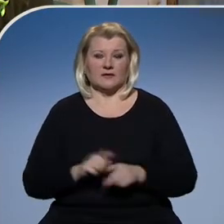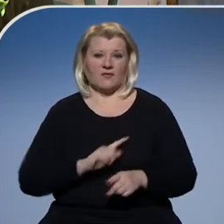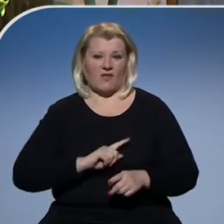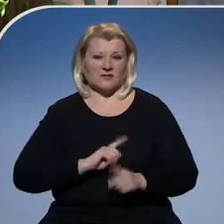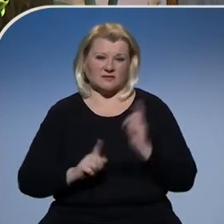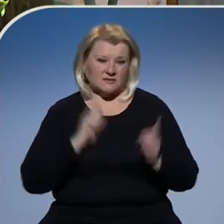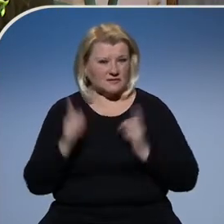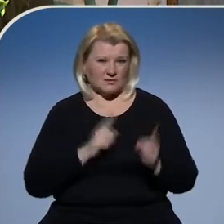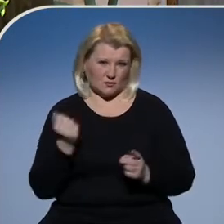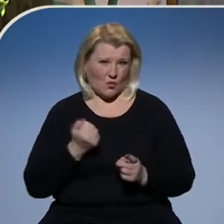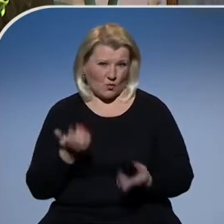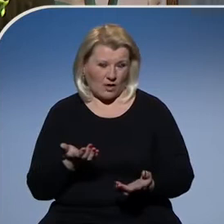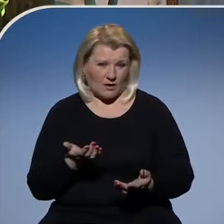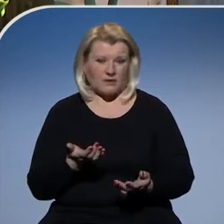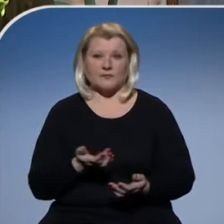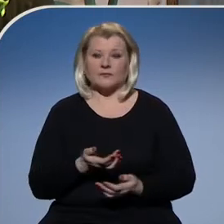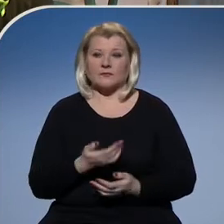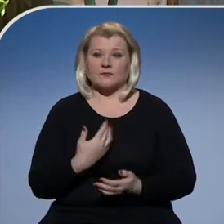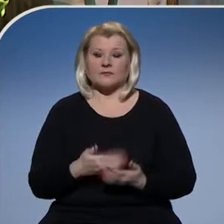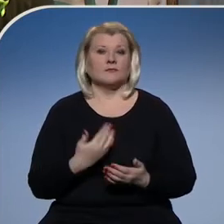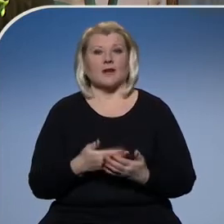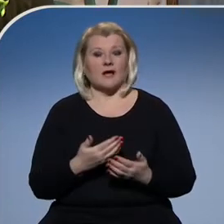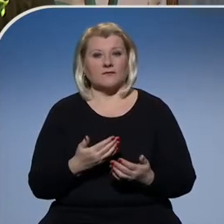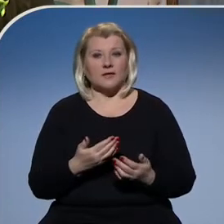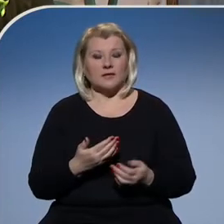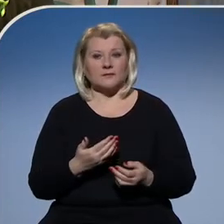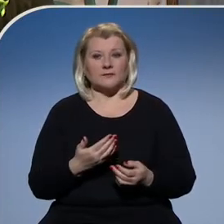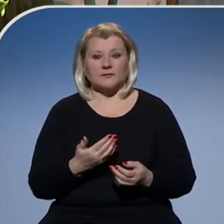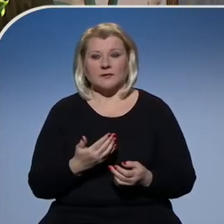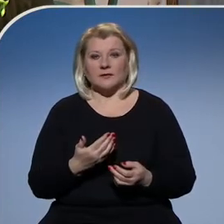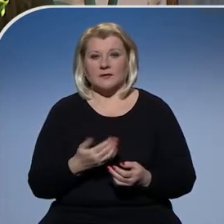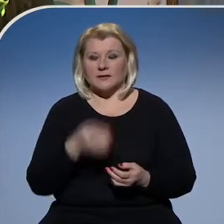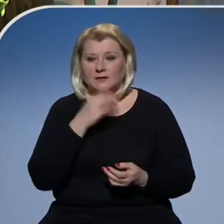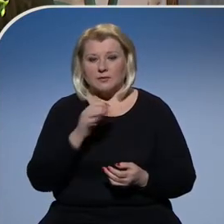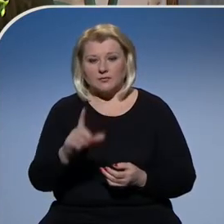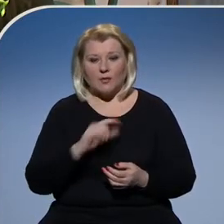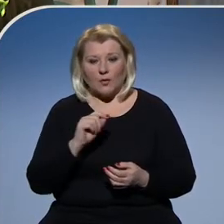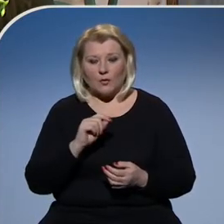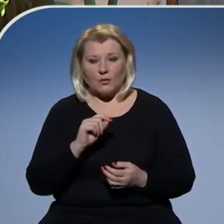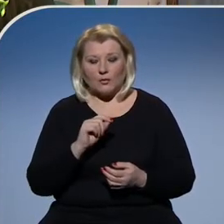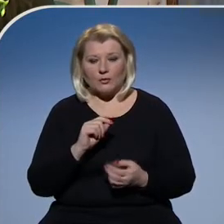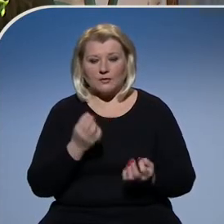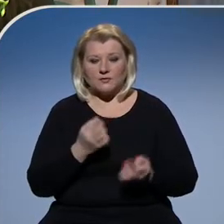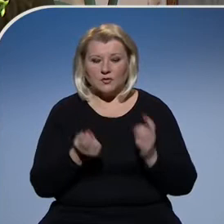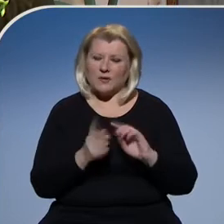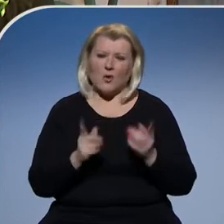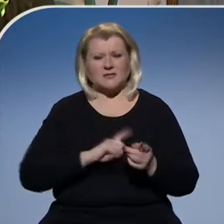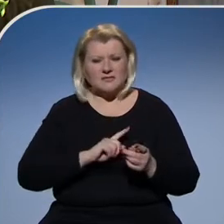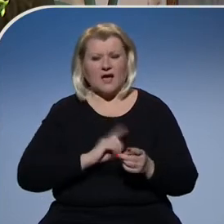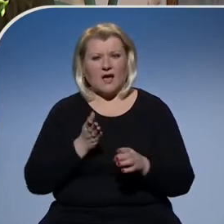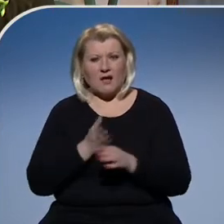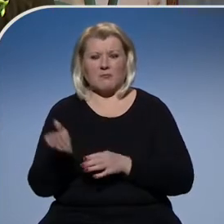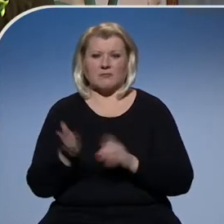vlastní pěst. To byste nedoporučoval. Co se třeba odehrává právě i v rámci takového toho jednání na vlastní pěst? Jaké typy třeba